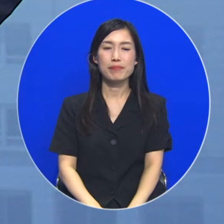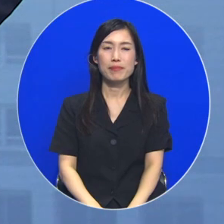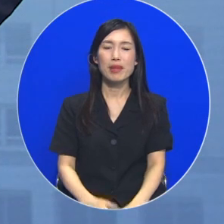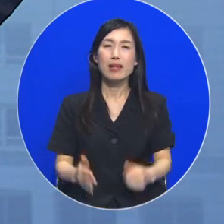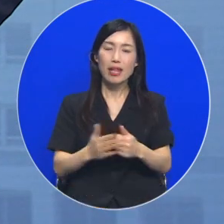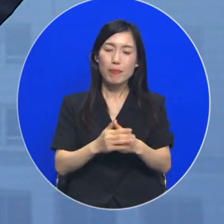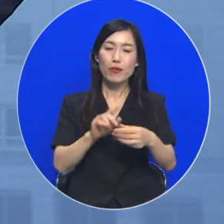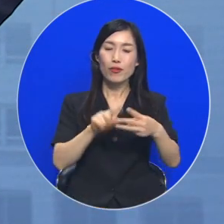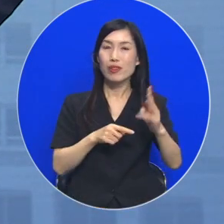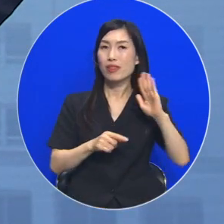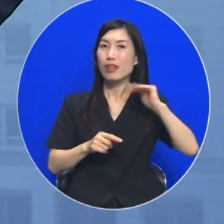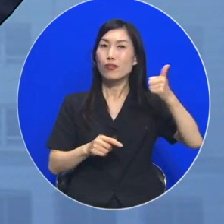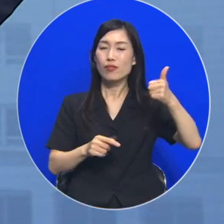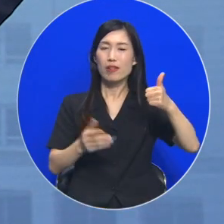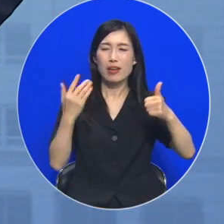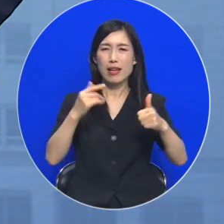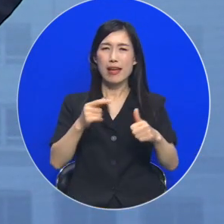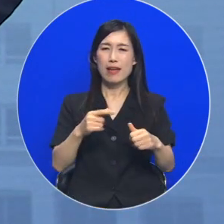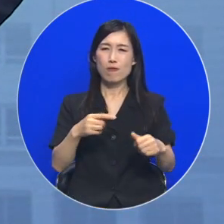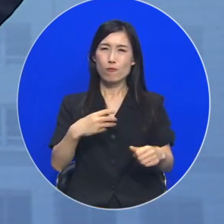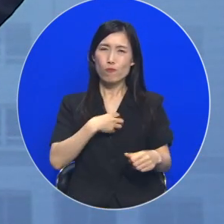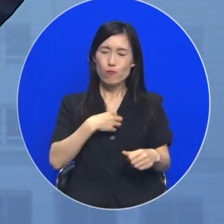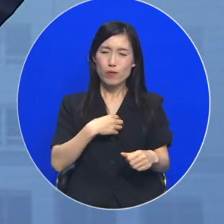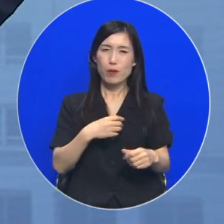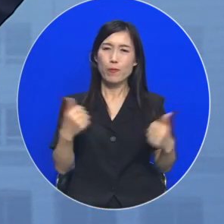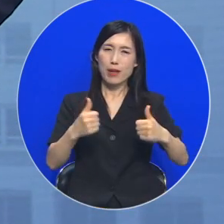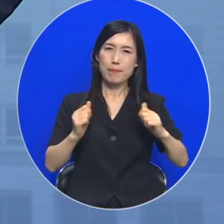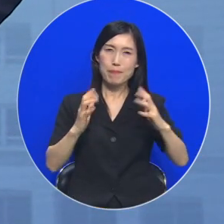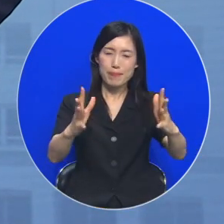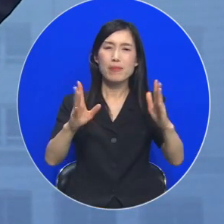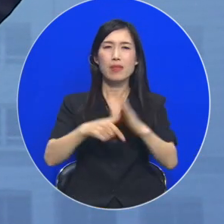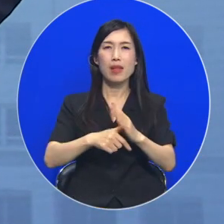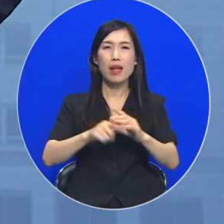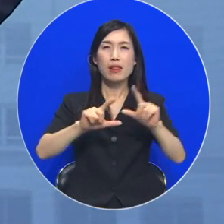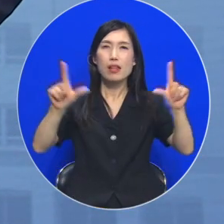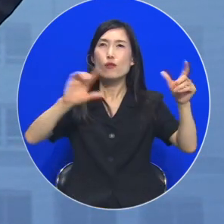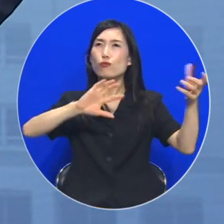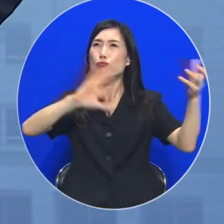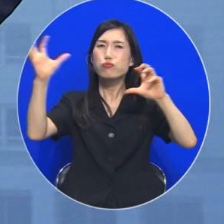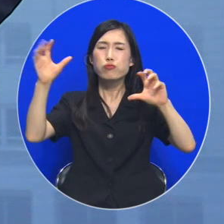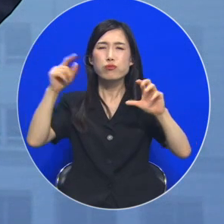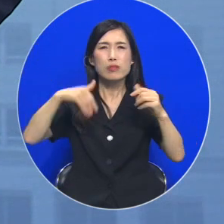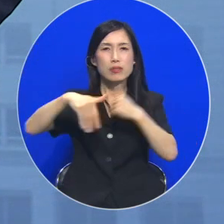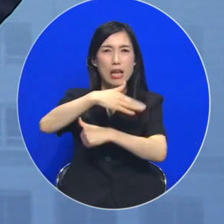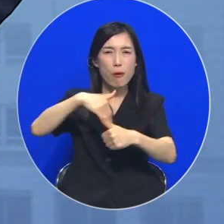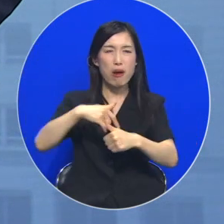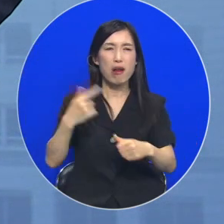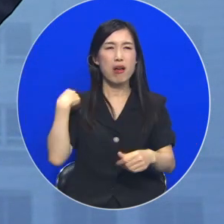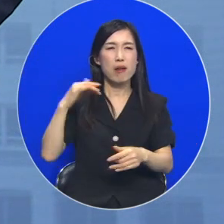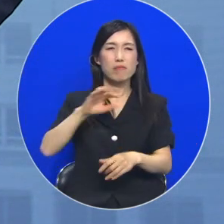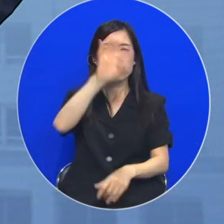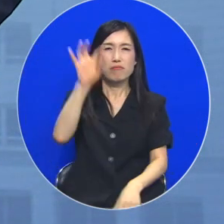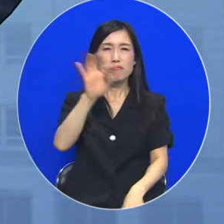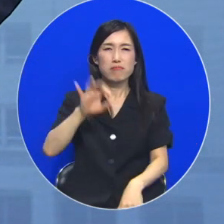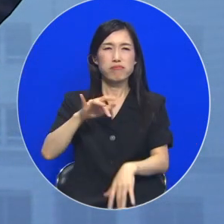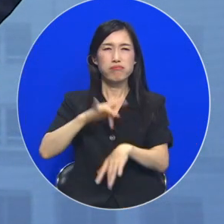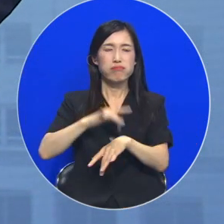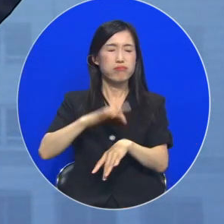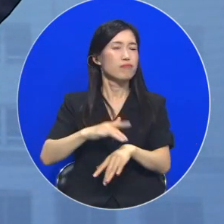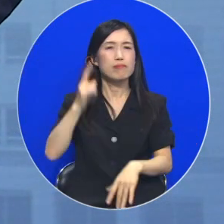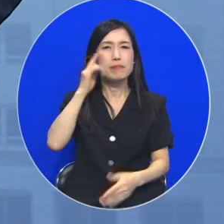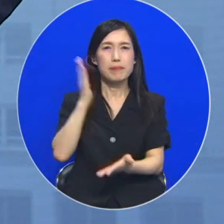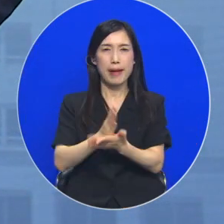윤석열 대통령이 재난안전 대책본부회의를 주재하면서 기후변화 상황을 늘 있는 것으로 알고 대처해야지